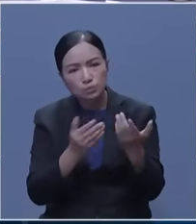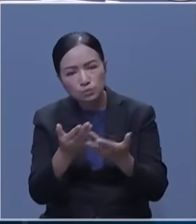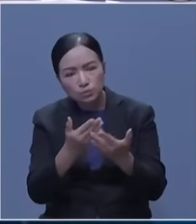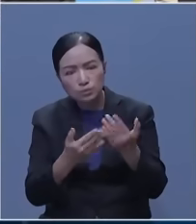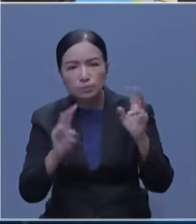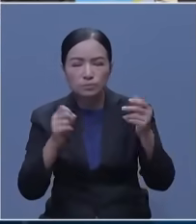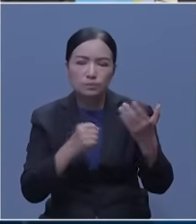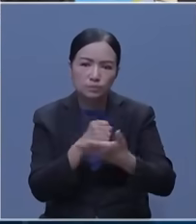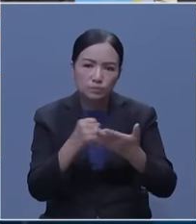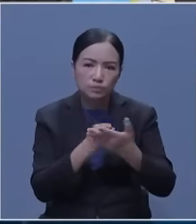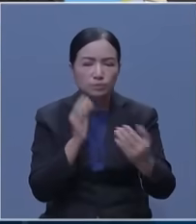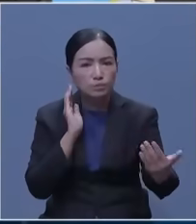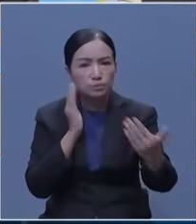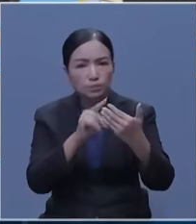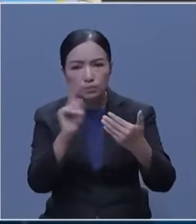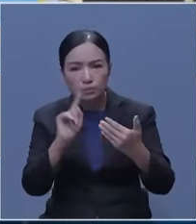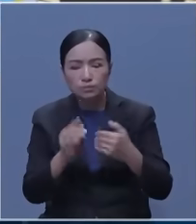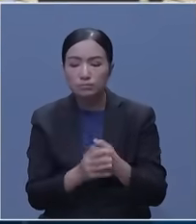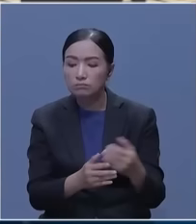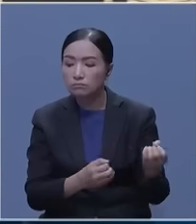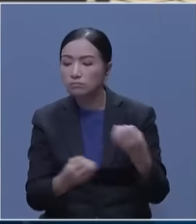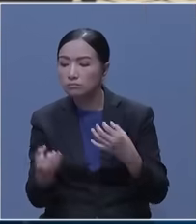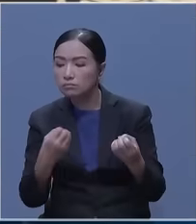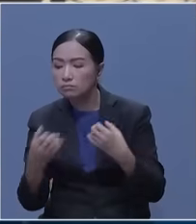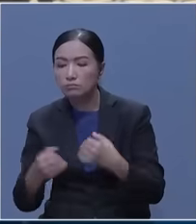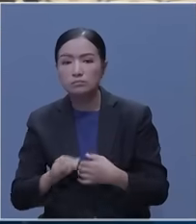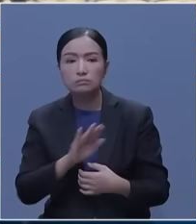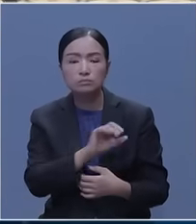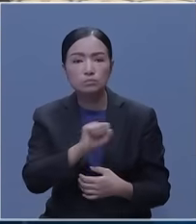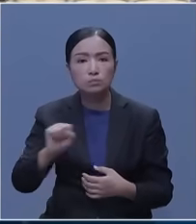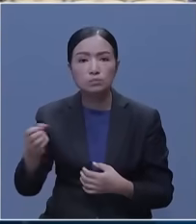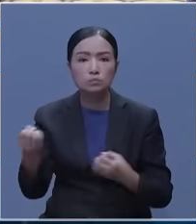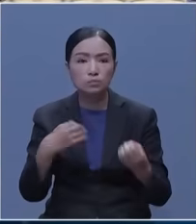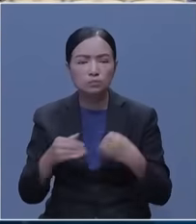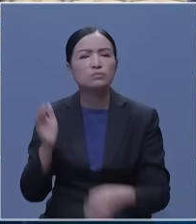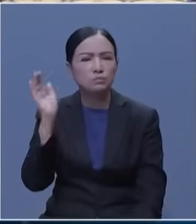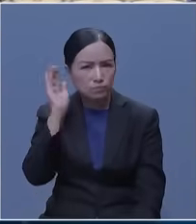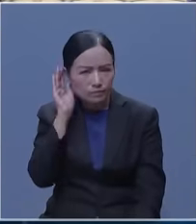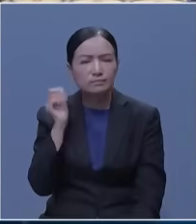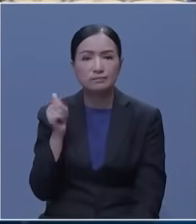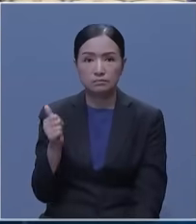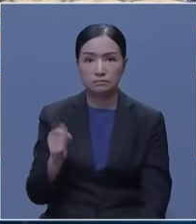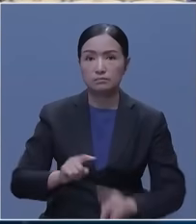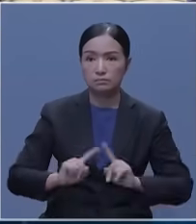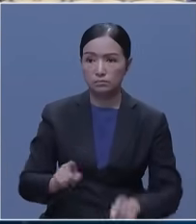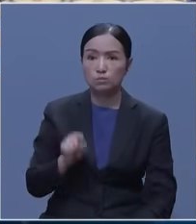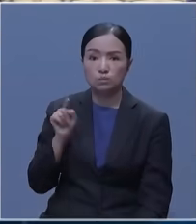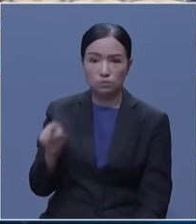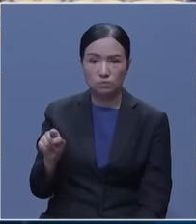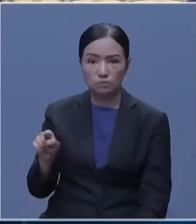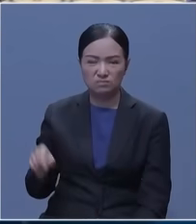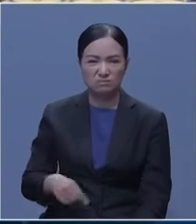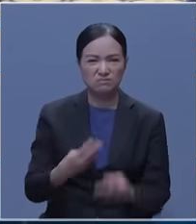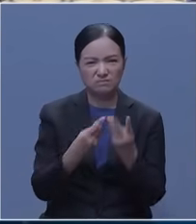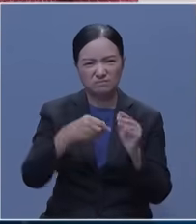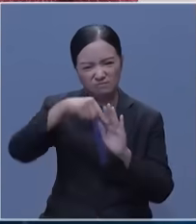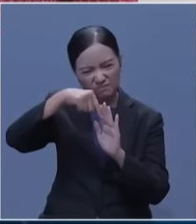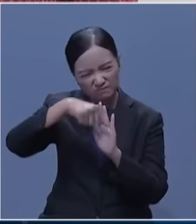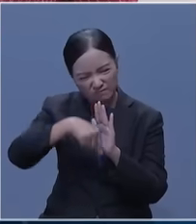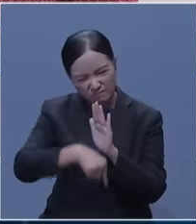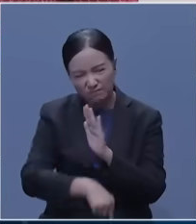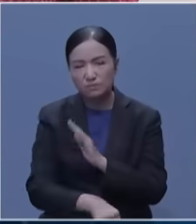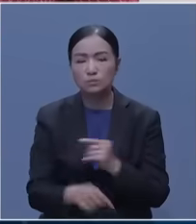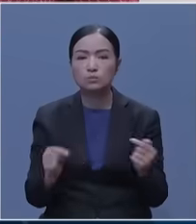างๆยังไงนะครับคุณอาจจะฟังเสียงสะท้อนนะครับของส.ส.มาไอ้นี่คุณฟังได้แต่การที่คุณไปลงรายละเอียดในเรื่องตัวบุคค